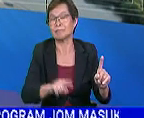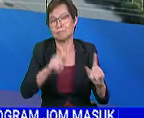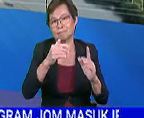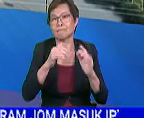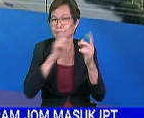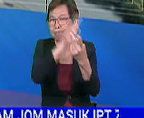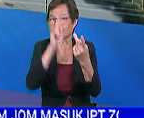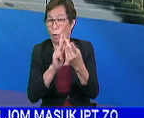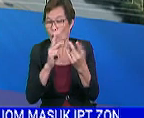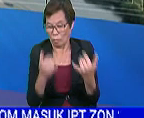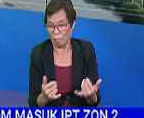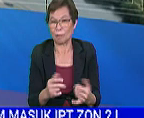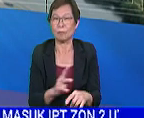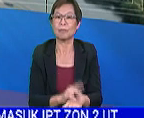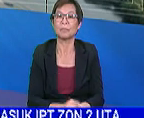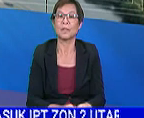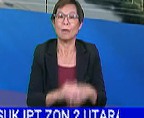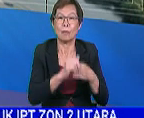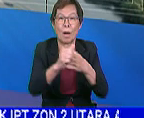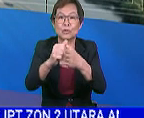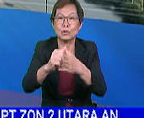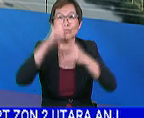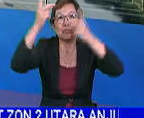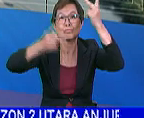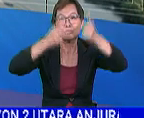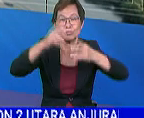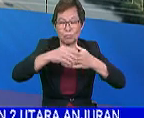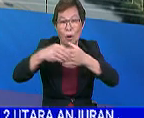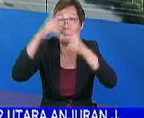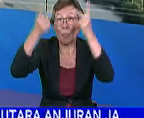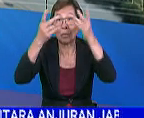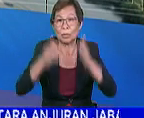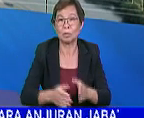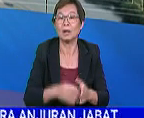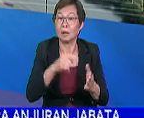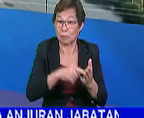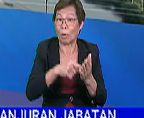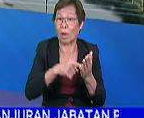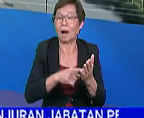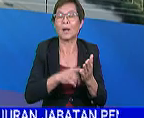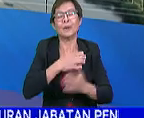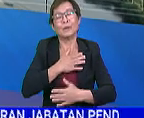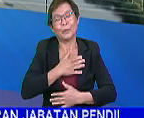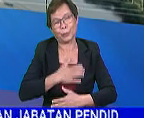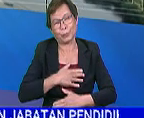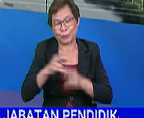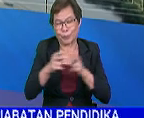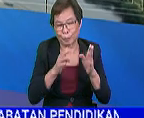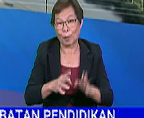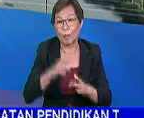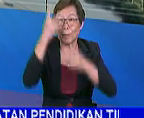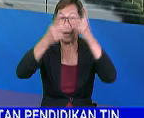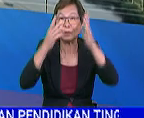langkah tepat pada masanya khususnya memacu sektor pelancongan usaha ini pastinya memberi kelegaan kepada pengusaha